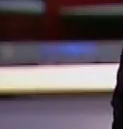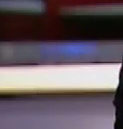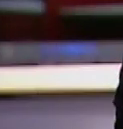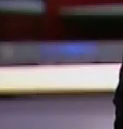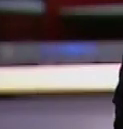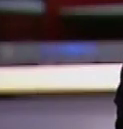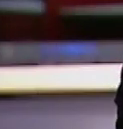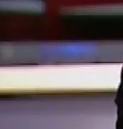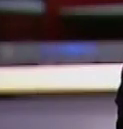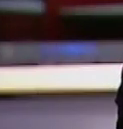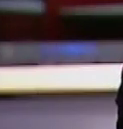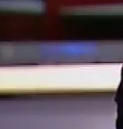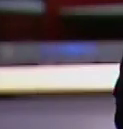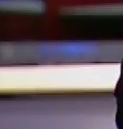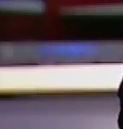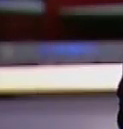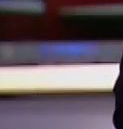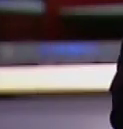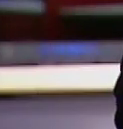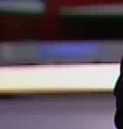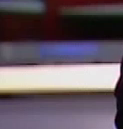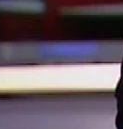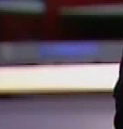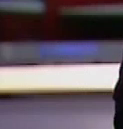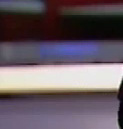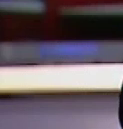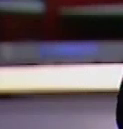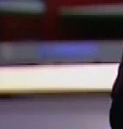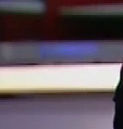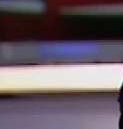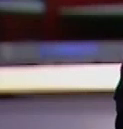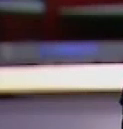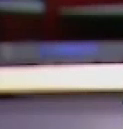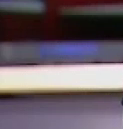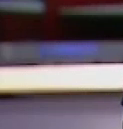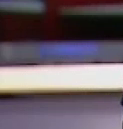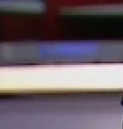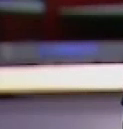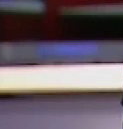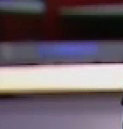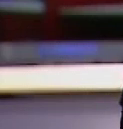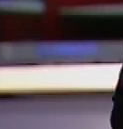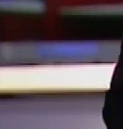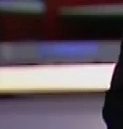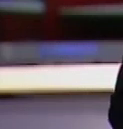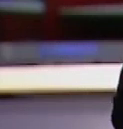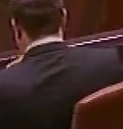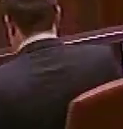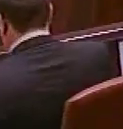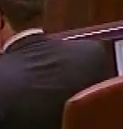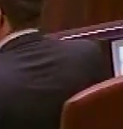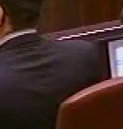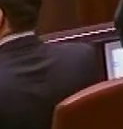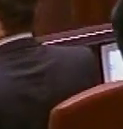בסביבתו של ראש הממשלה נתניהו אומרים היום שהם נחושים להעביר את החוק נגד ארגון V15 ודומיו באמצעות הגבלת גובה התרומות